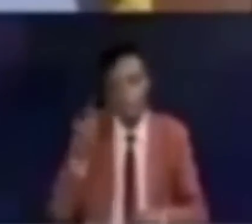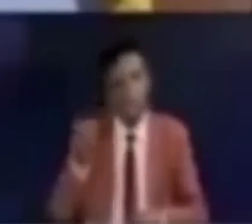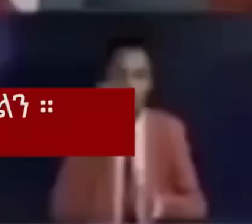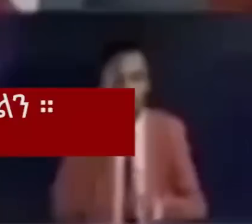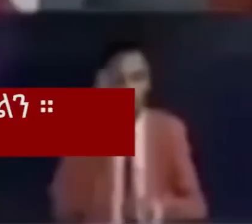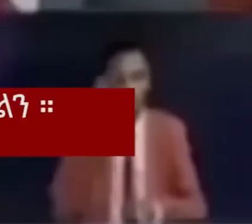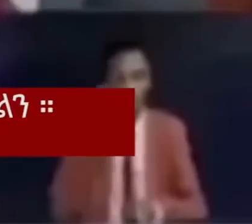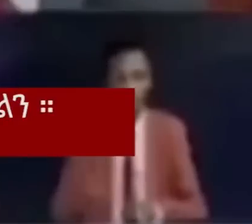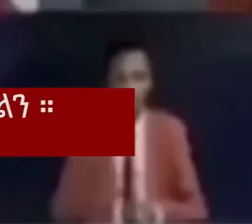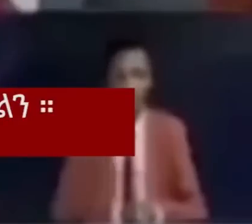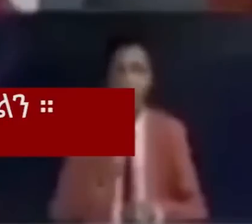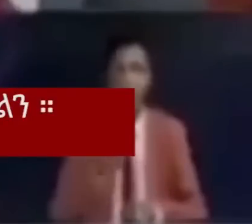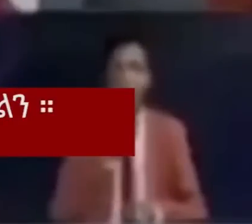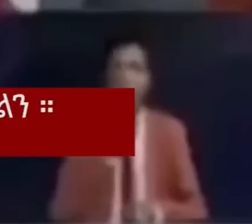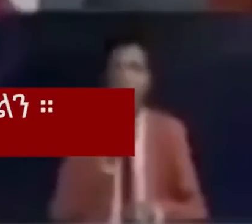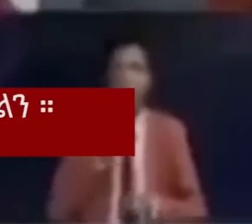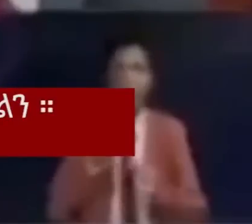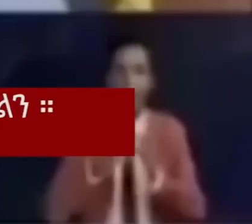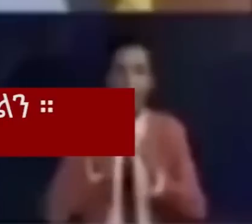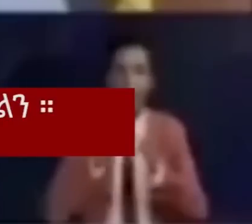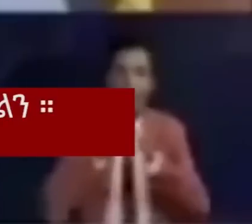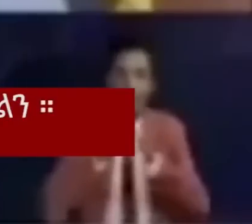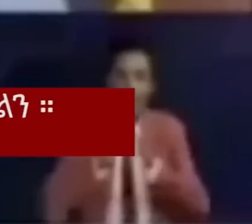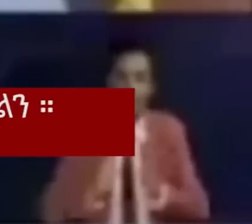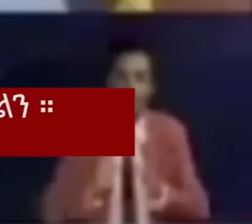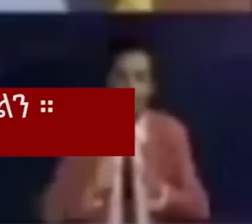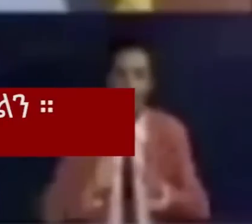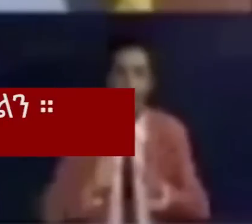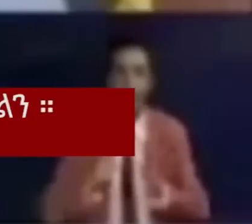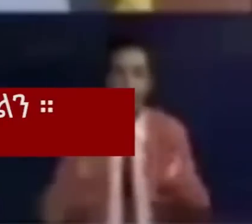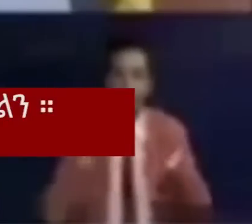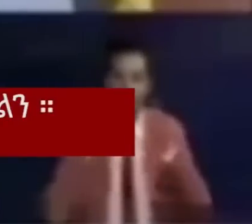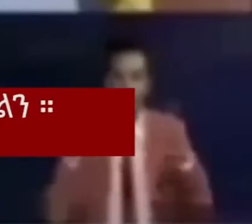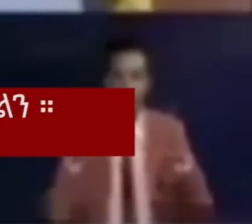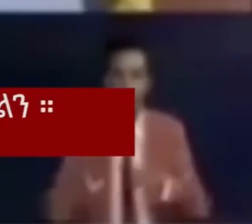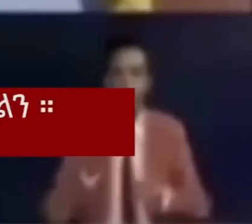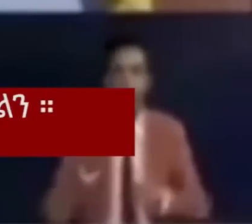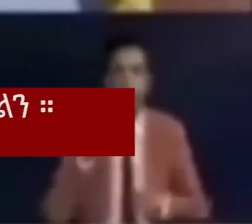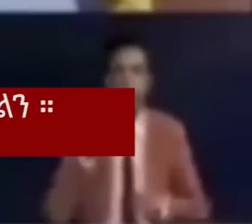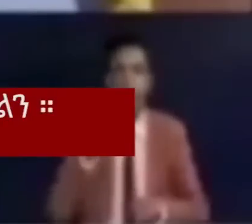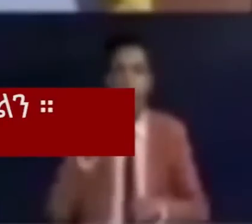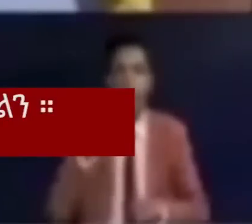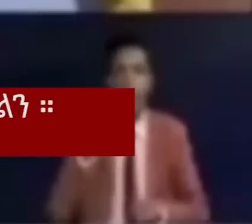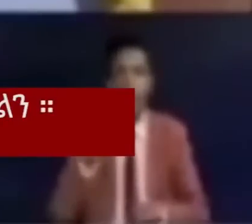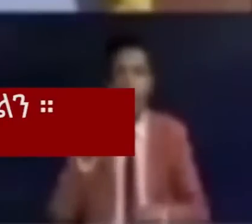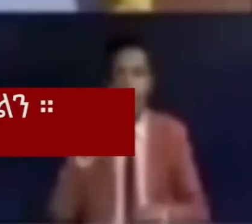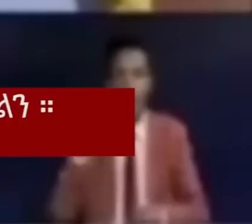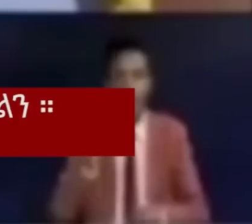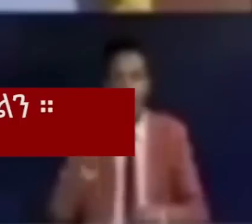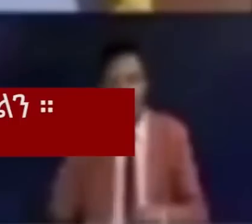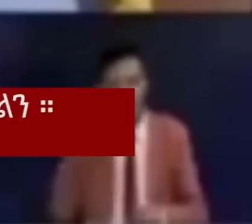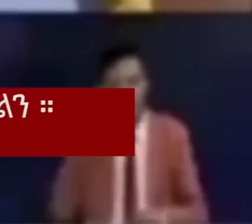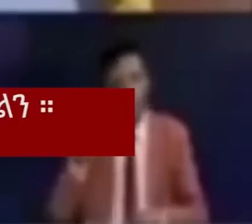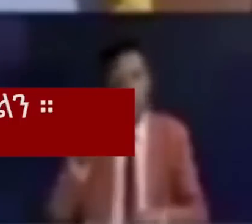ይፅዕሩ ኣለዉ የኣማራ ክልል ሰላም እንዲናጋ ህወሓት ምክንያት ሊሆን አይችልም።